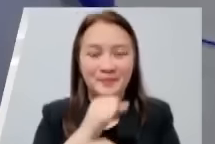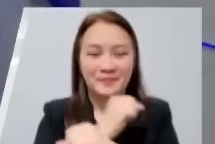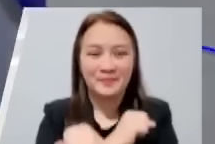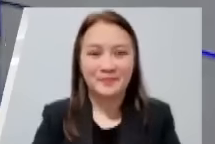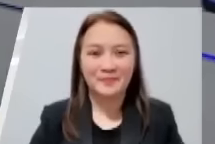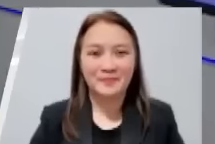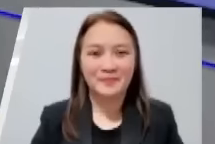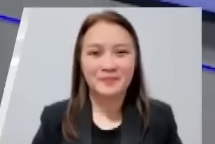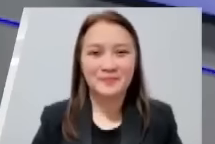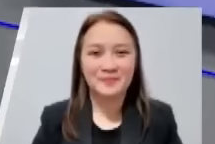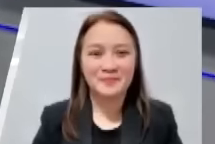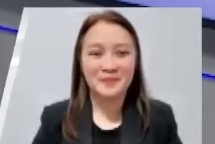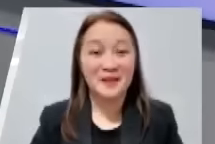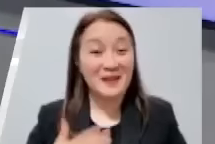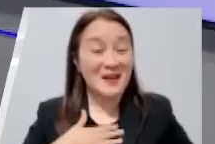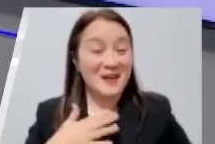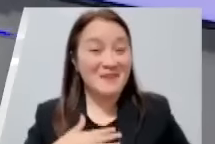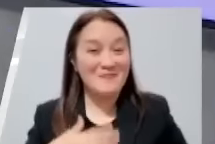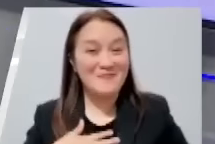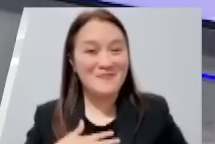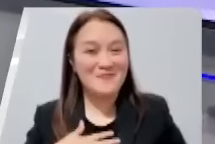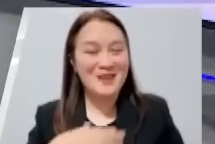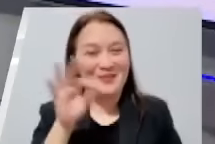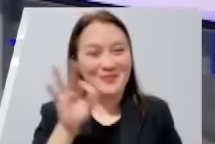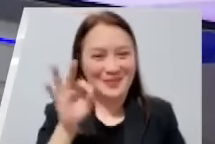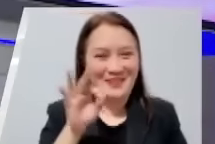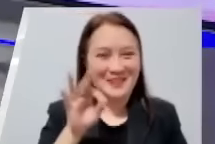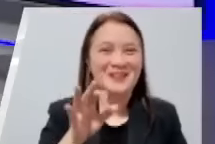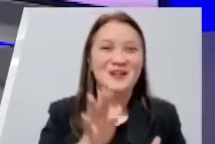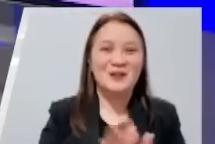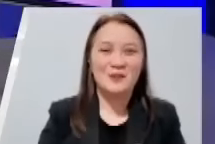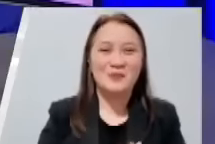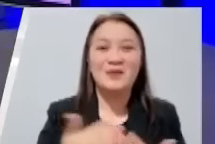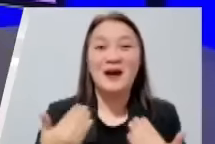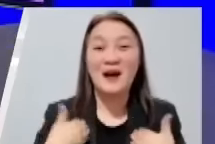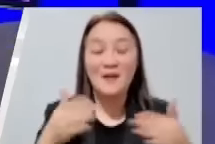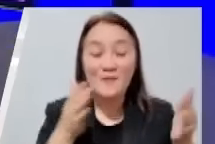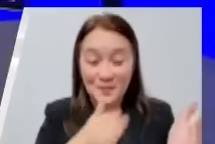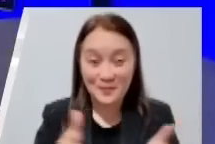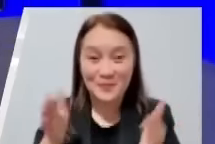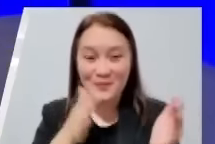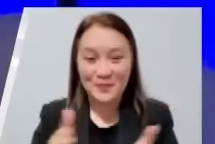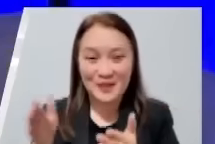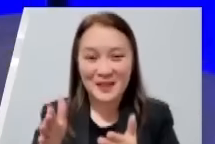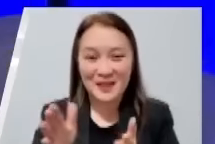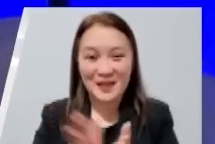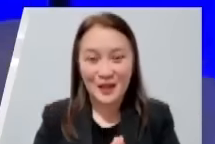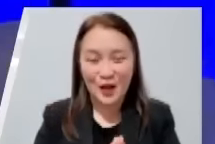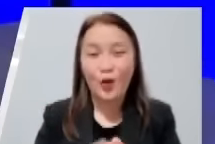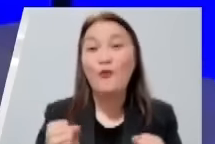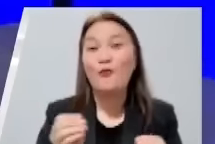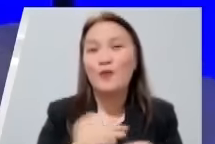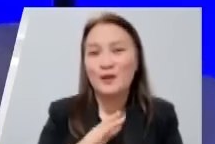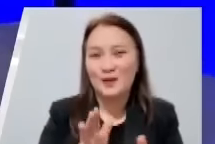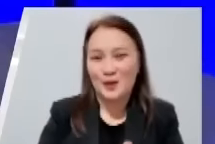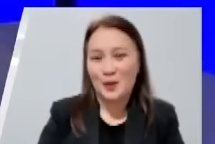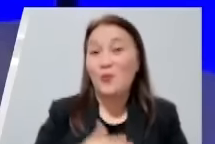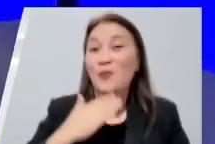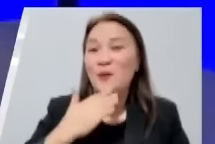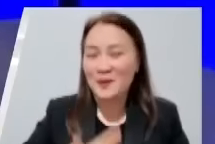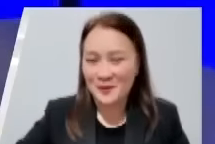Happy Friday, chikahan mga kapuso! May kanya-kanya ng plans ang ilang kapuso stars before we officially welcome the Christmas month.